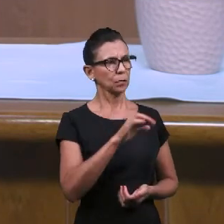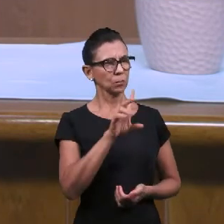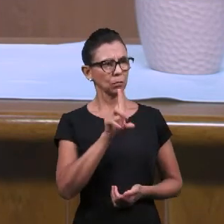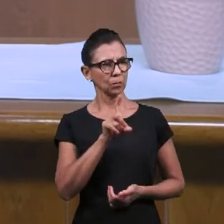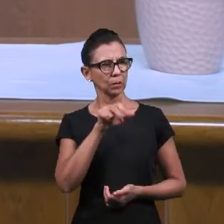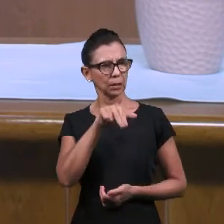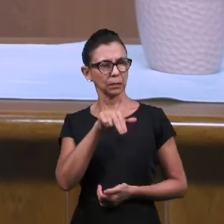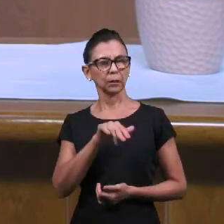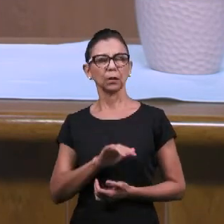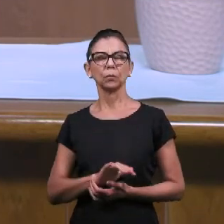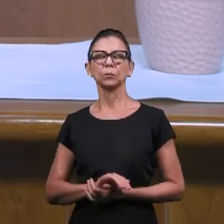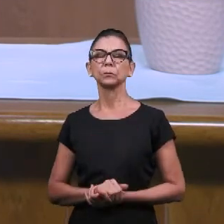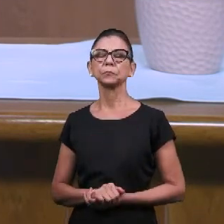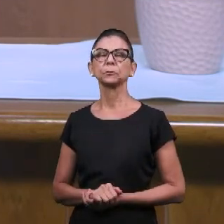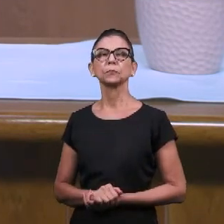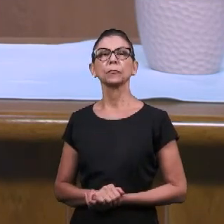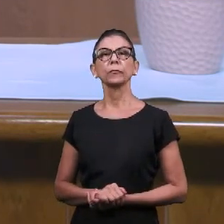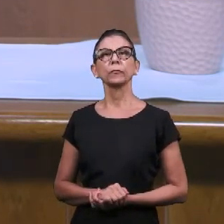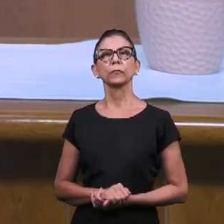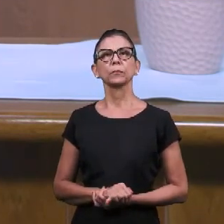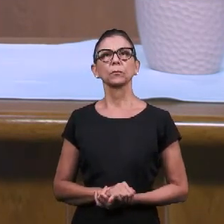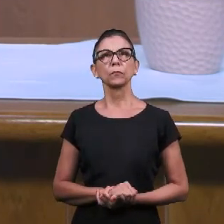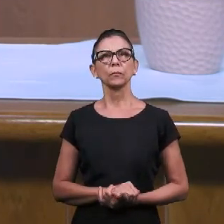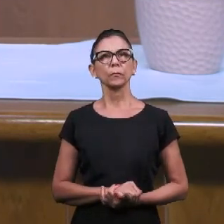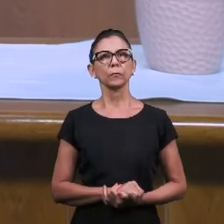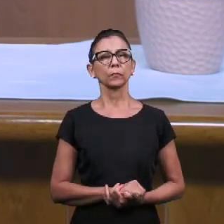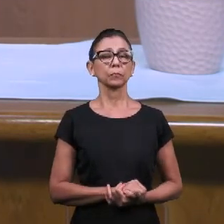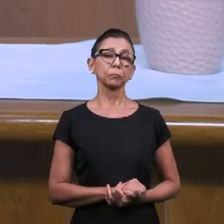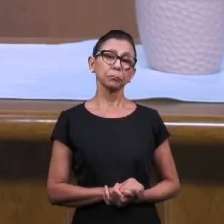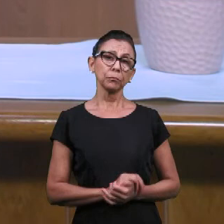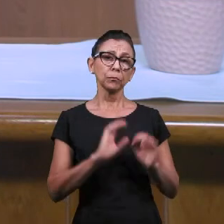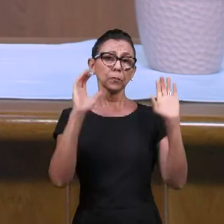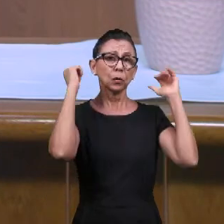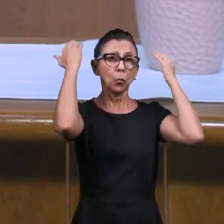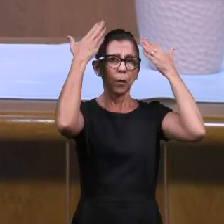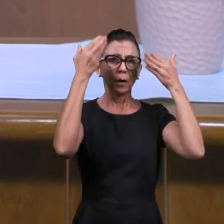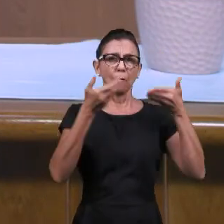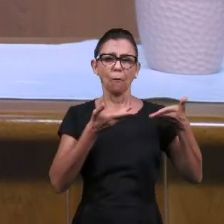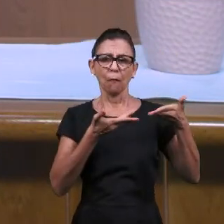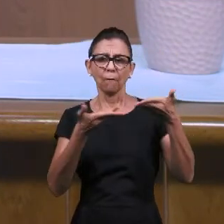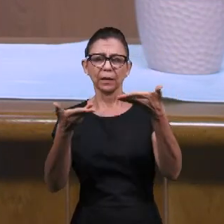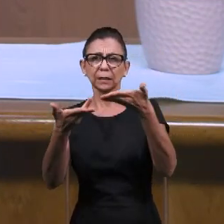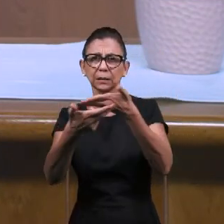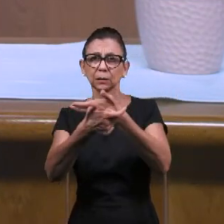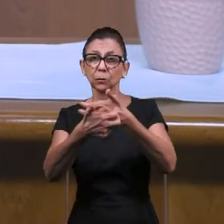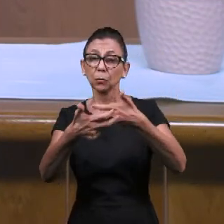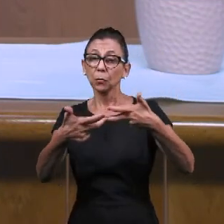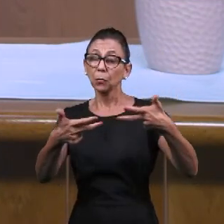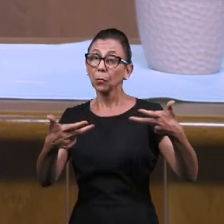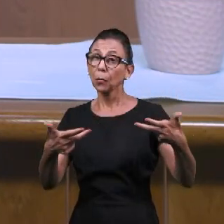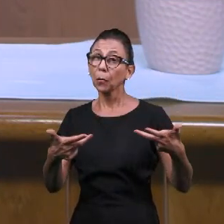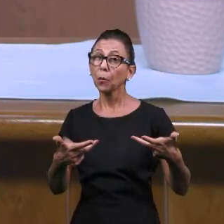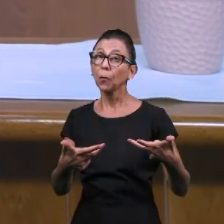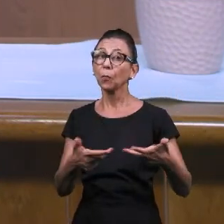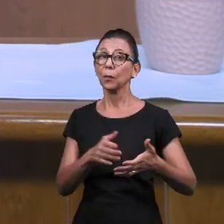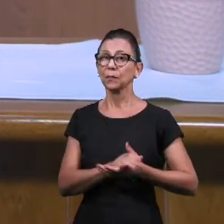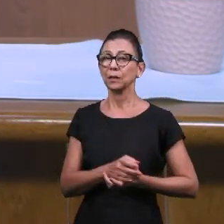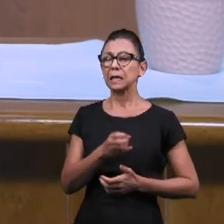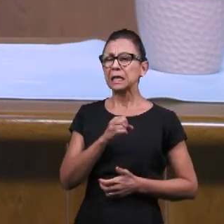И Даниил говорит, что он все тот же самый, он не изменился. Он говорит, прежде всего,